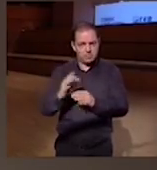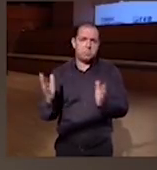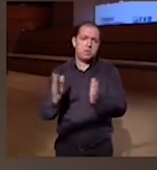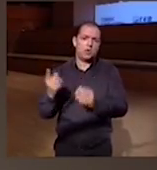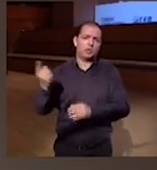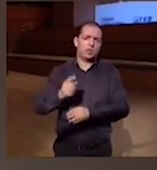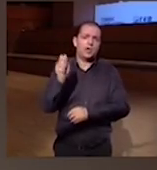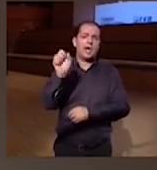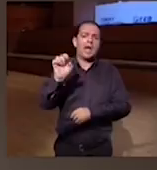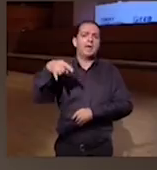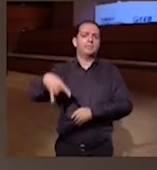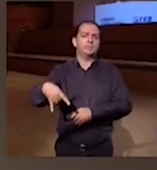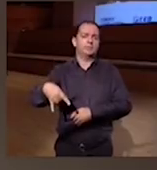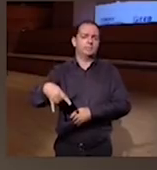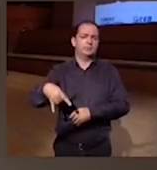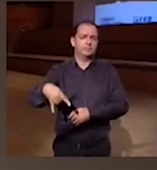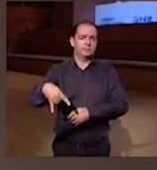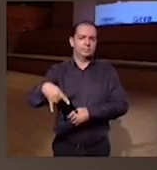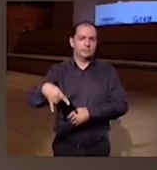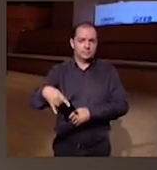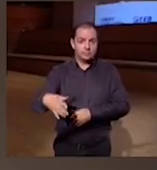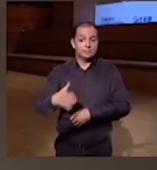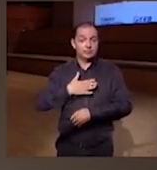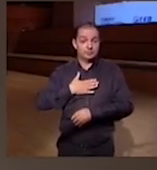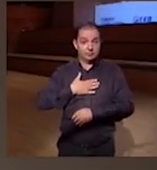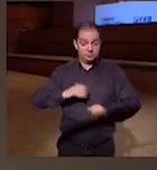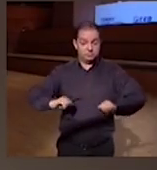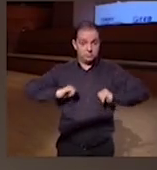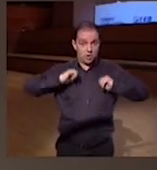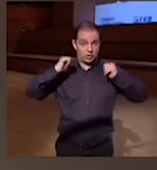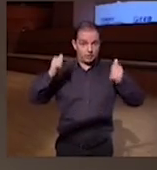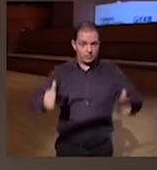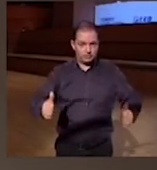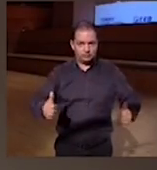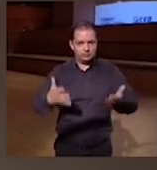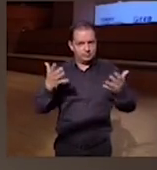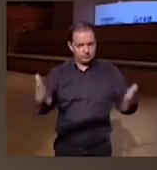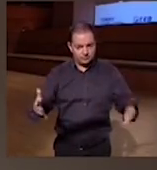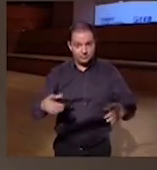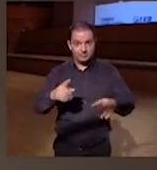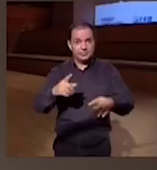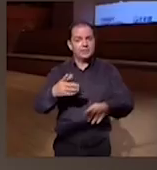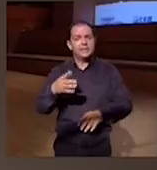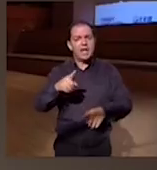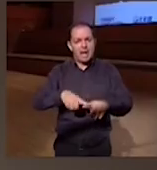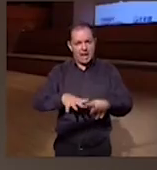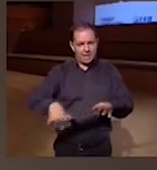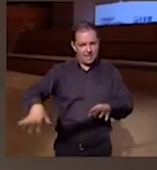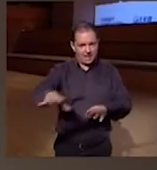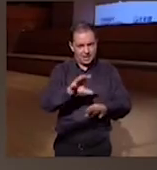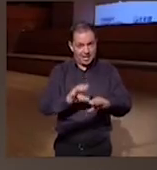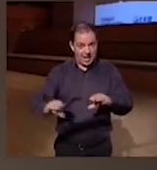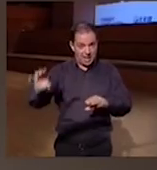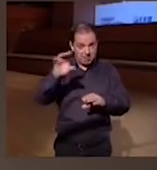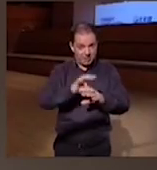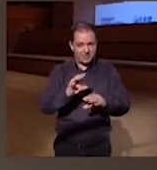ΑΕΠ. Η δική μας πρωτοβουλία είναι αυτή, η εγχώρια πρωτοβουλία, που